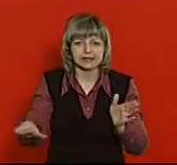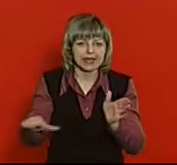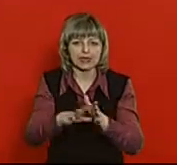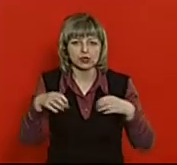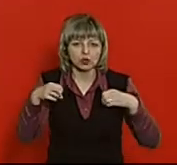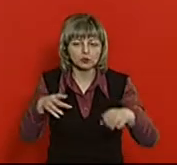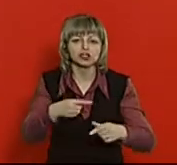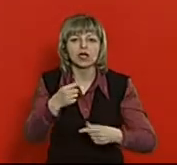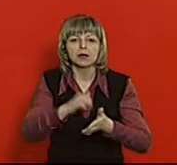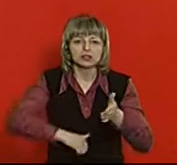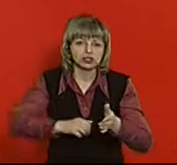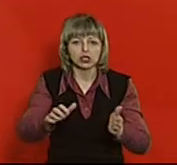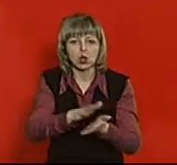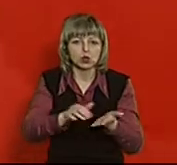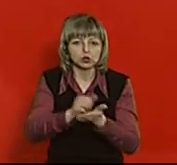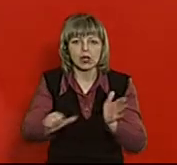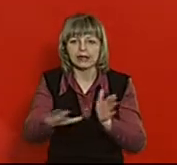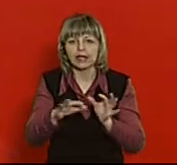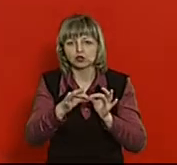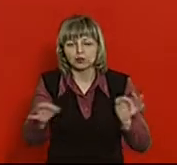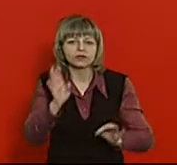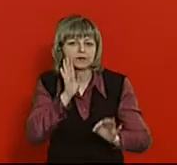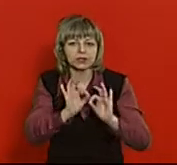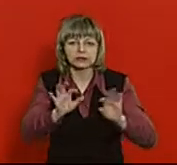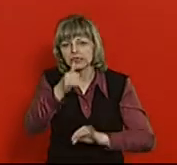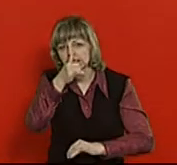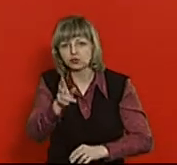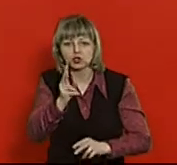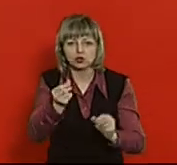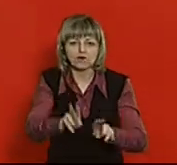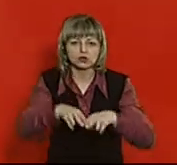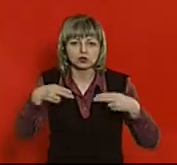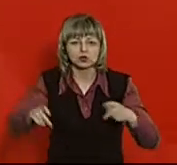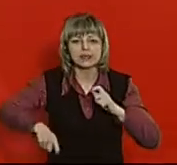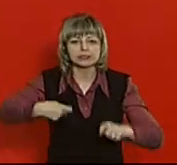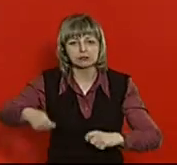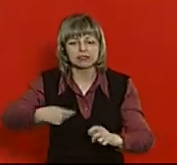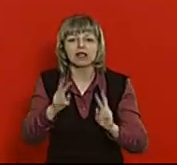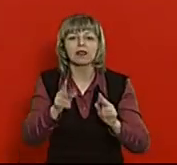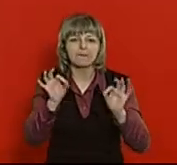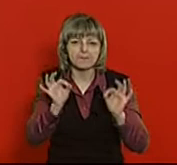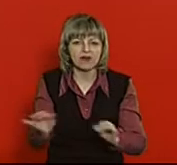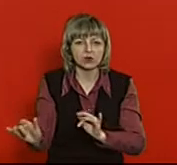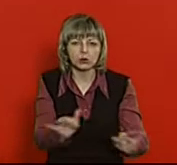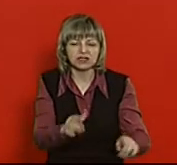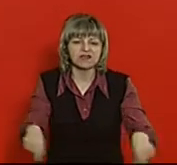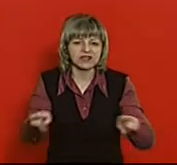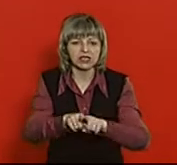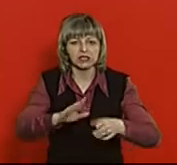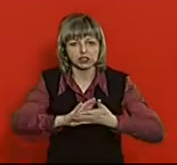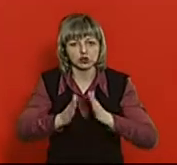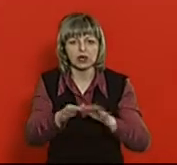через ушкодження електропроводки, вона сказати не може. Хто відшкодує збитки людям та як правильно діяти в таких